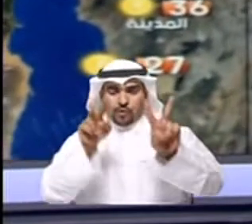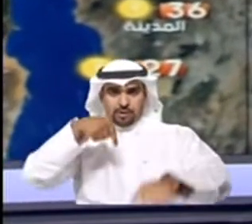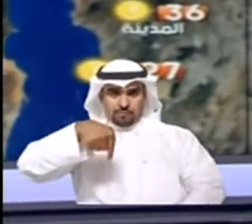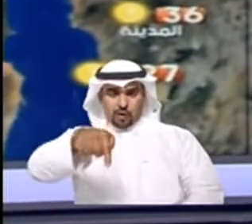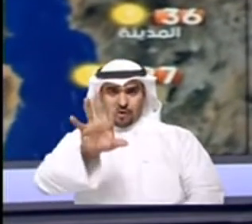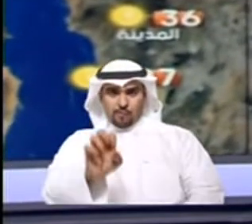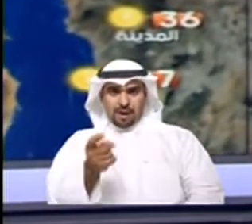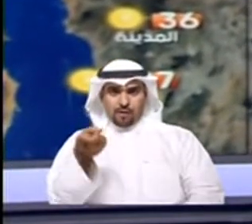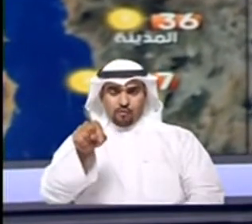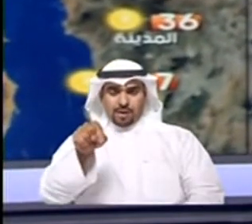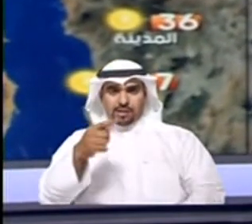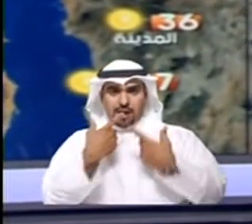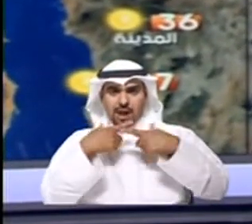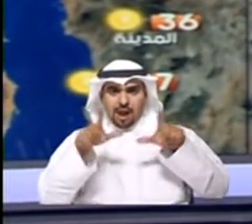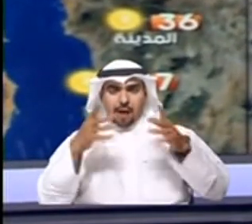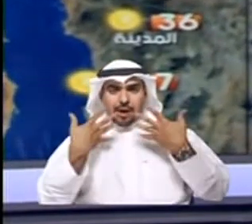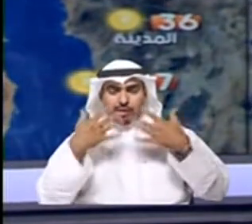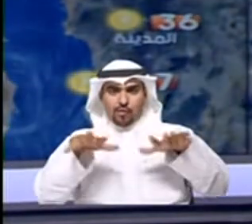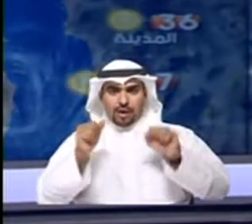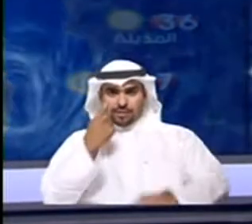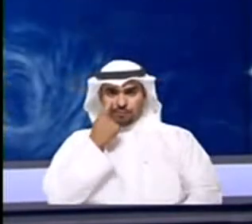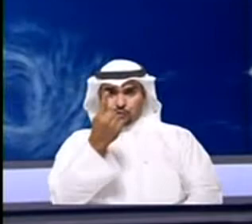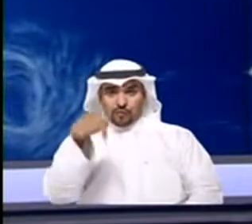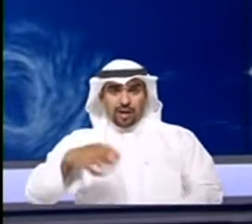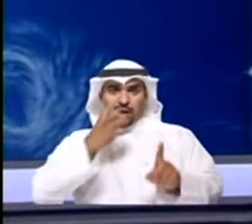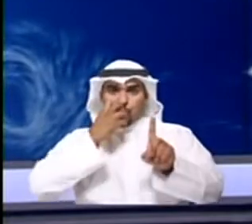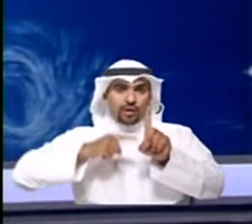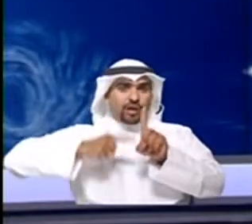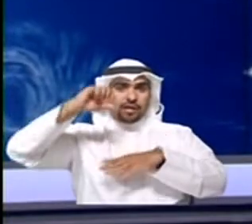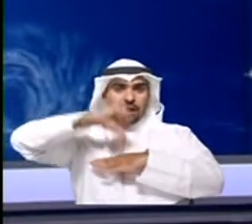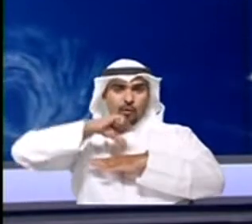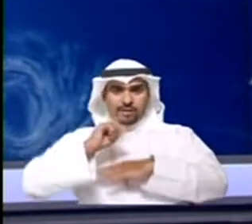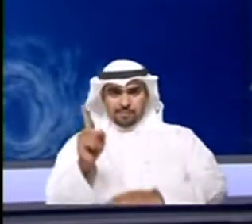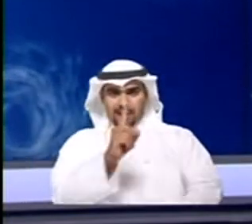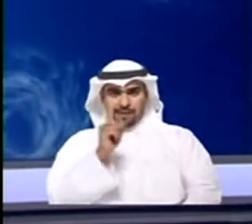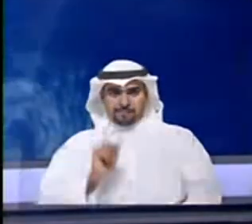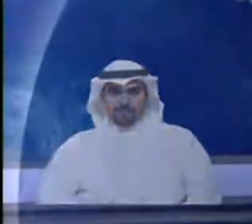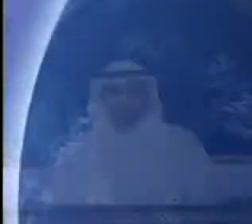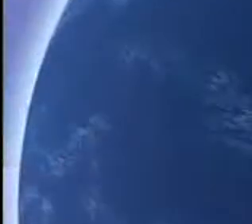المقبلة بإذن الله. نشرتنا الجوية تنتهي، ولكن بعد درجات الحرارة للعواصم والمدن حول العالم.